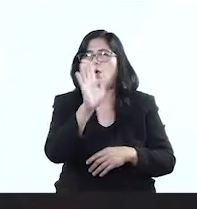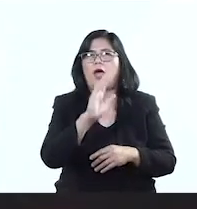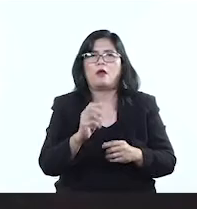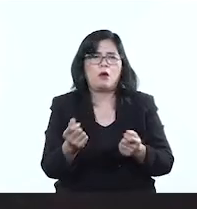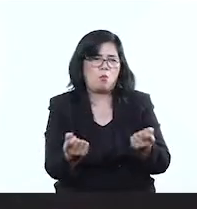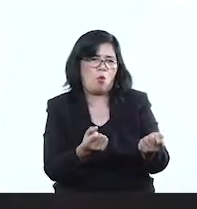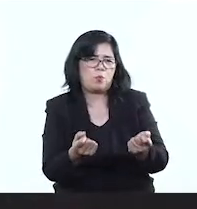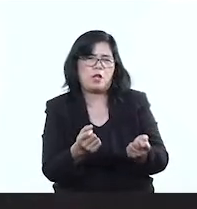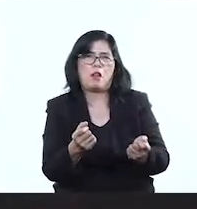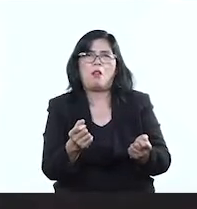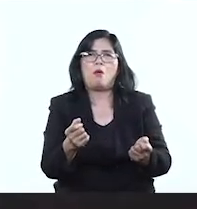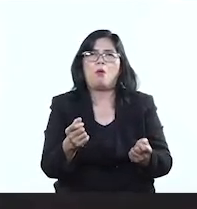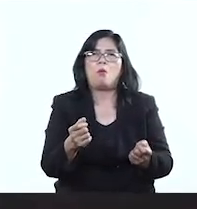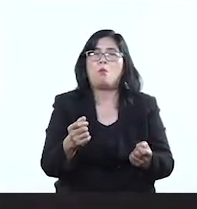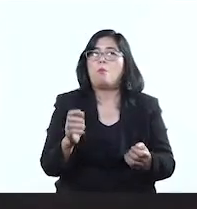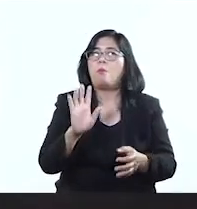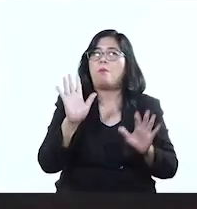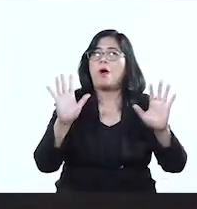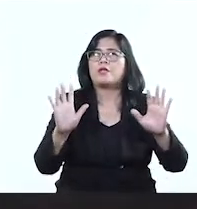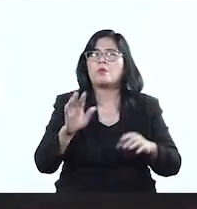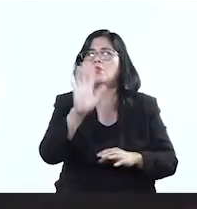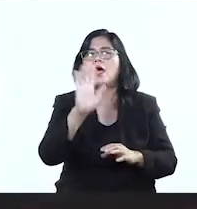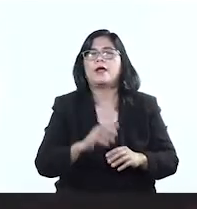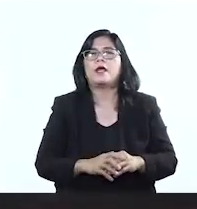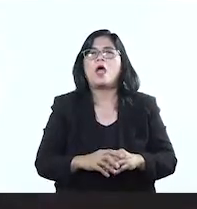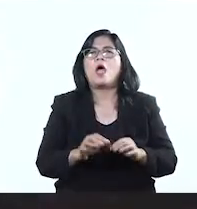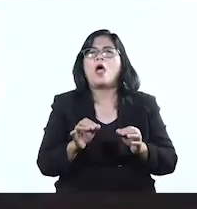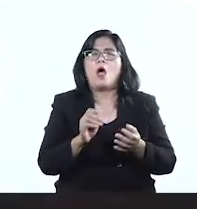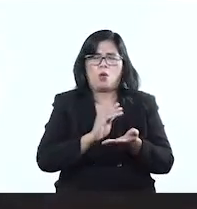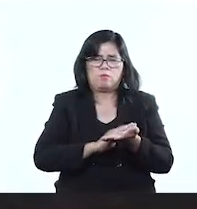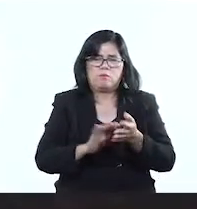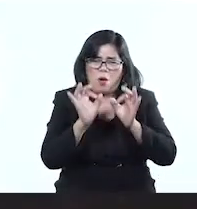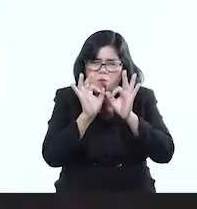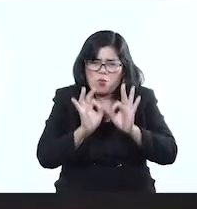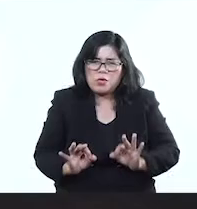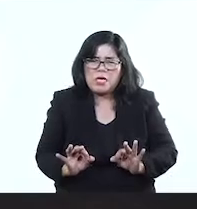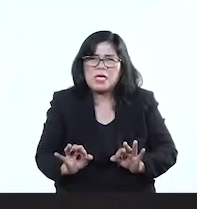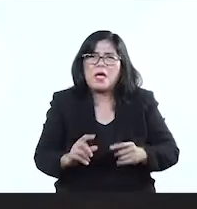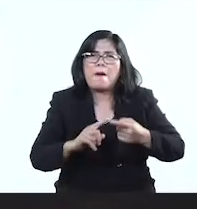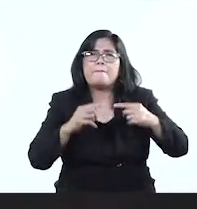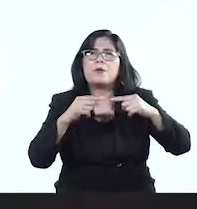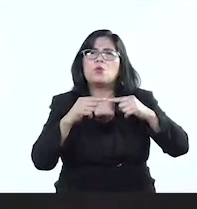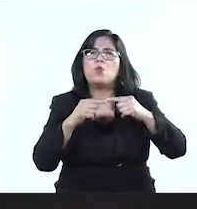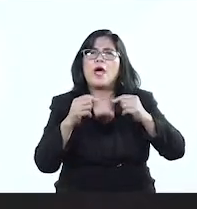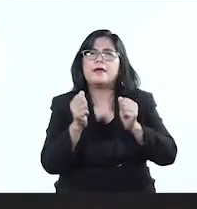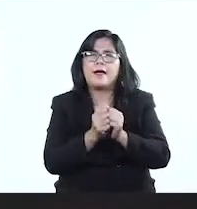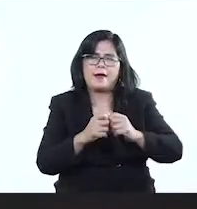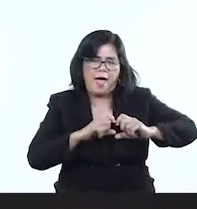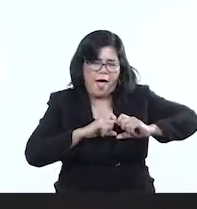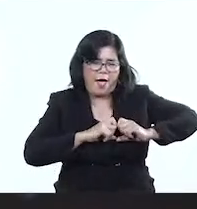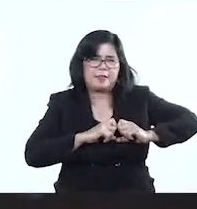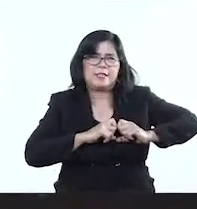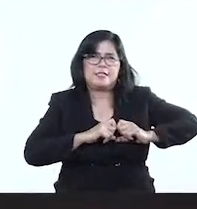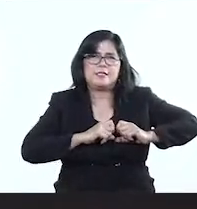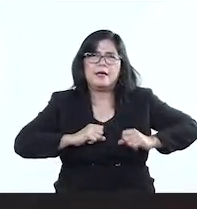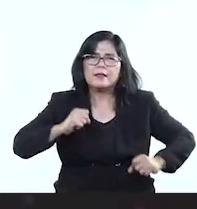Hai murni berhubungan dengan hatimu yang berhubungan dengan tekad mu berhubungan dengan apel dalam hatimu dan